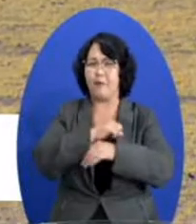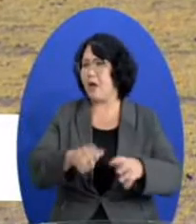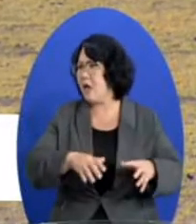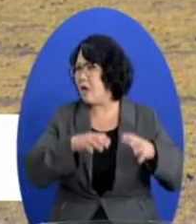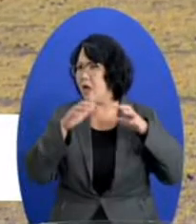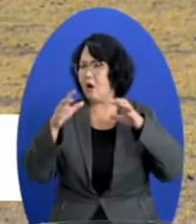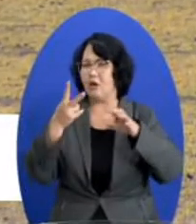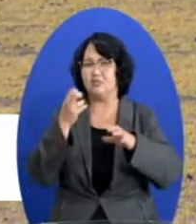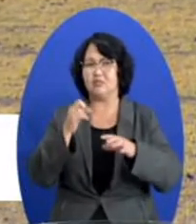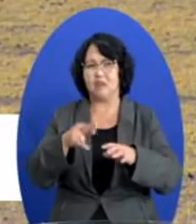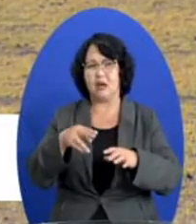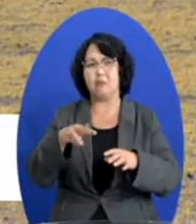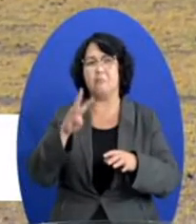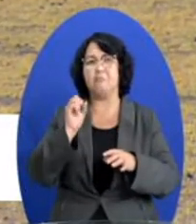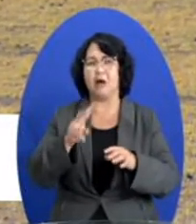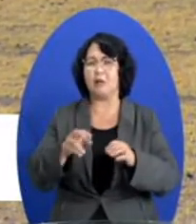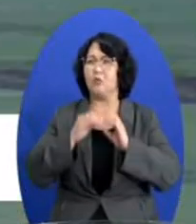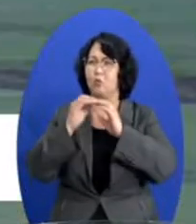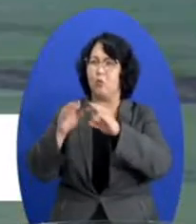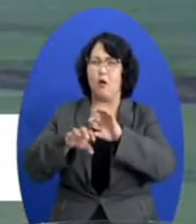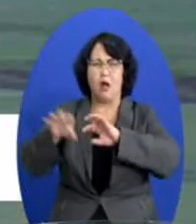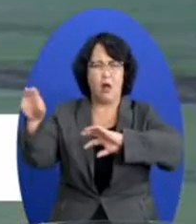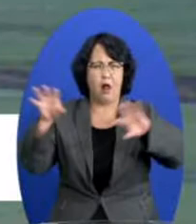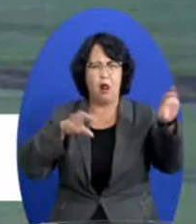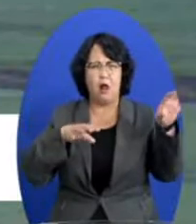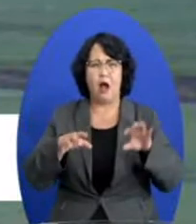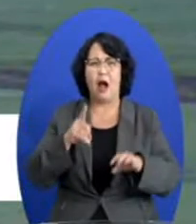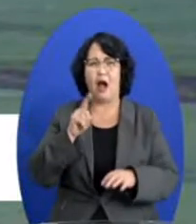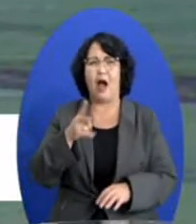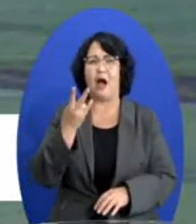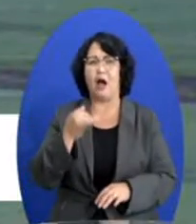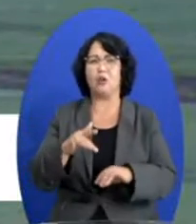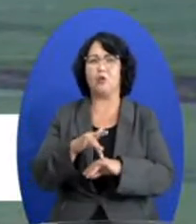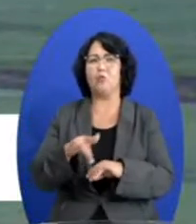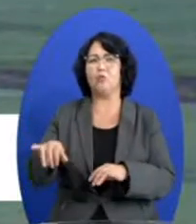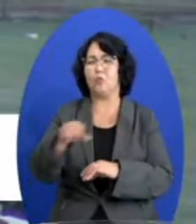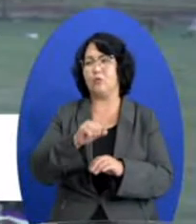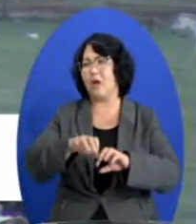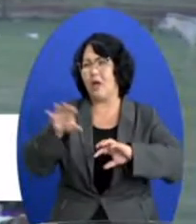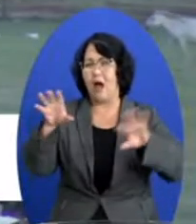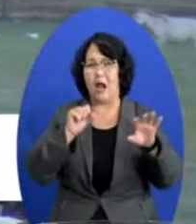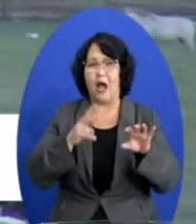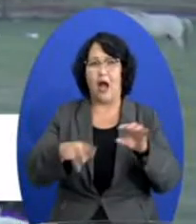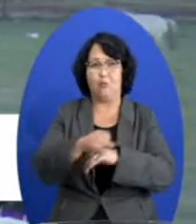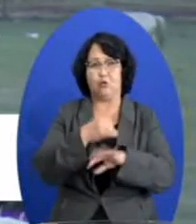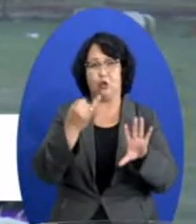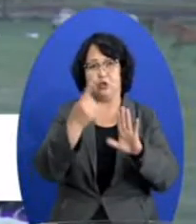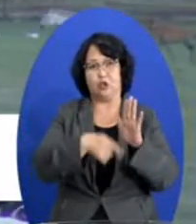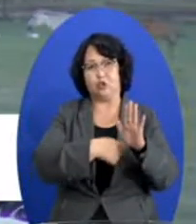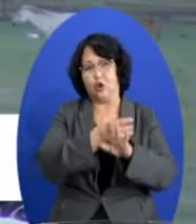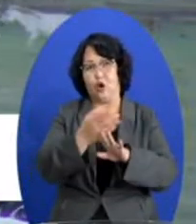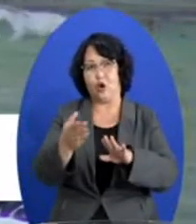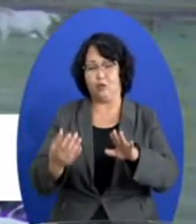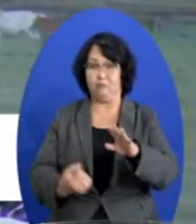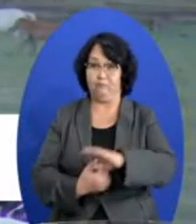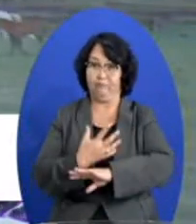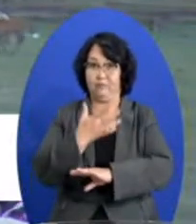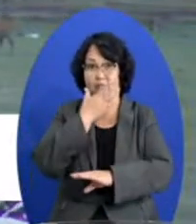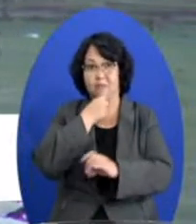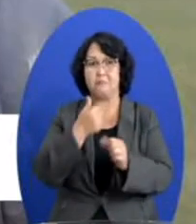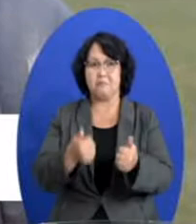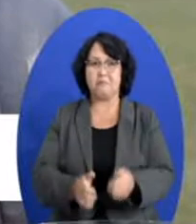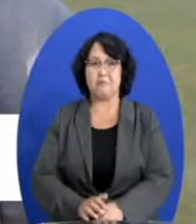орчим толгоомал төв хангаан бүсэд отороор зусаж байгаа юм байна. За, Харангай аймгийн хувьд 7 сард бороосноос хойш газар ногоорч малын зоод хэнийж